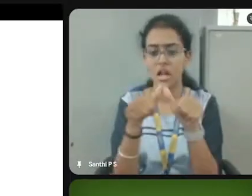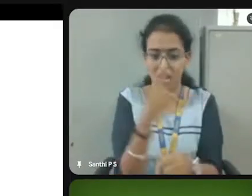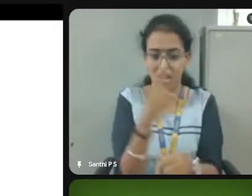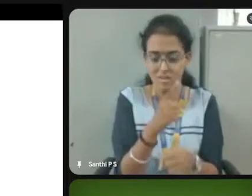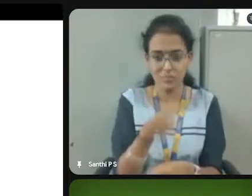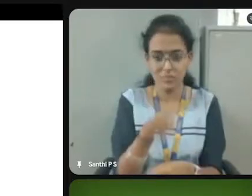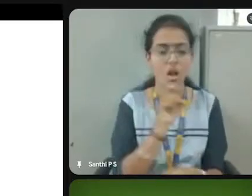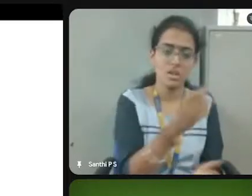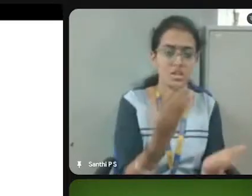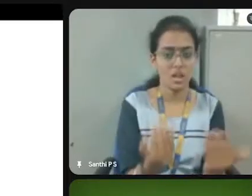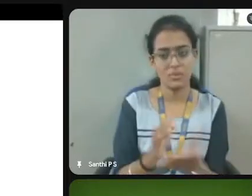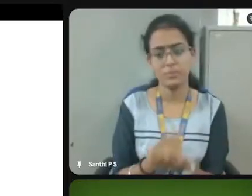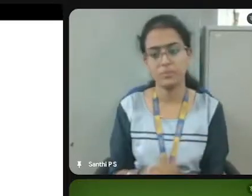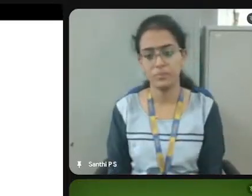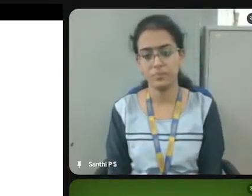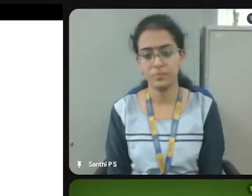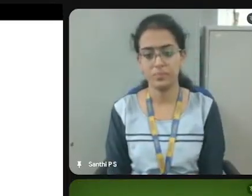ചോദിക്കാവുന്നതാണ്.